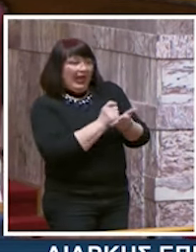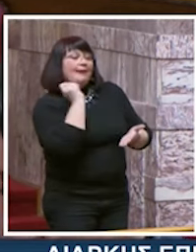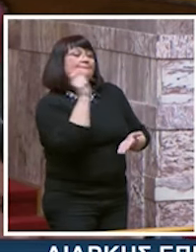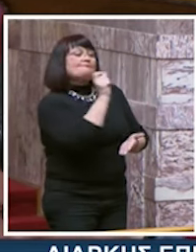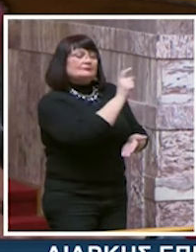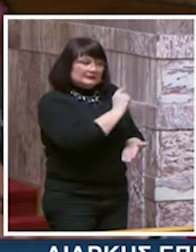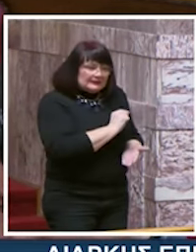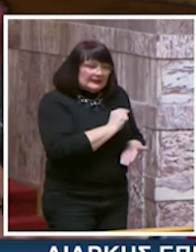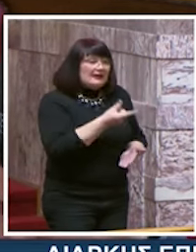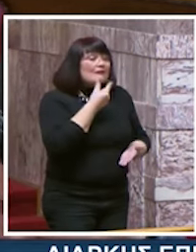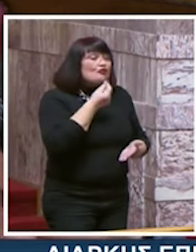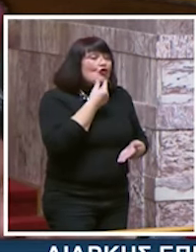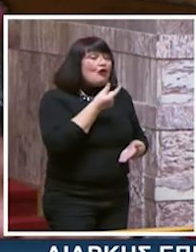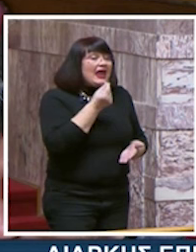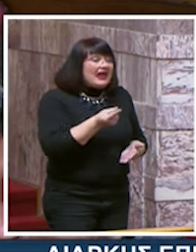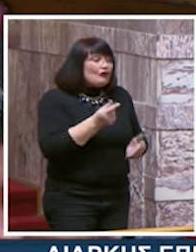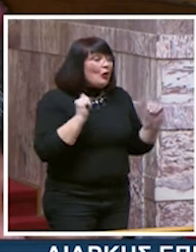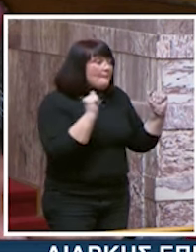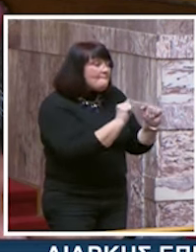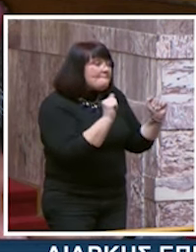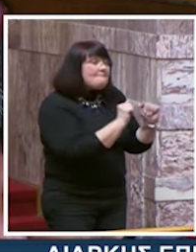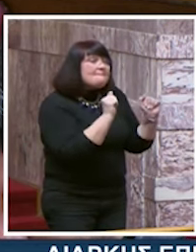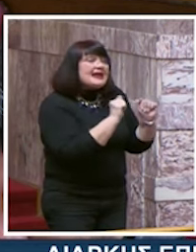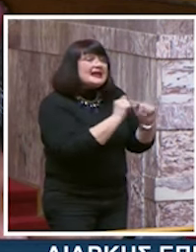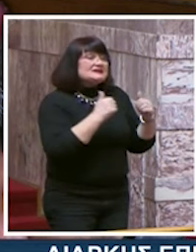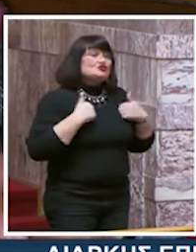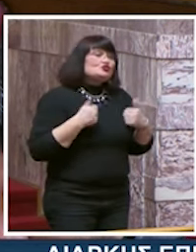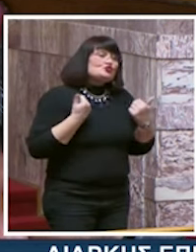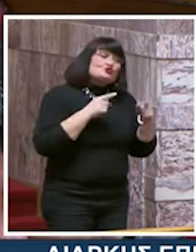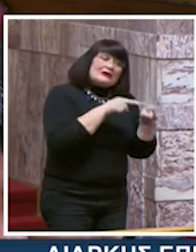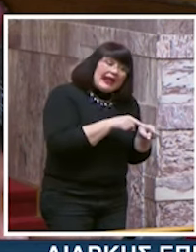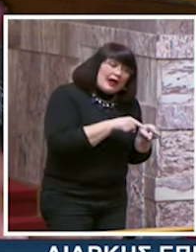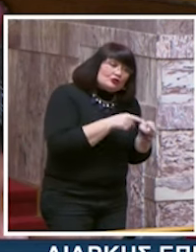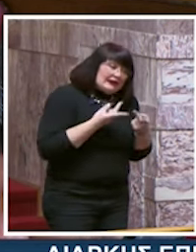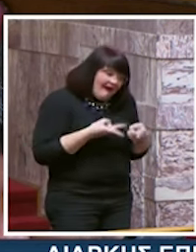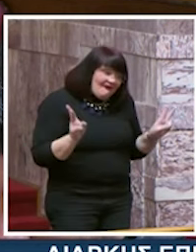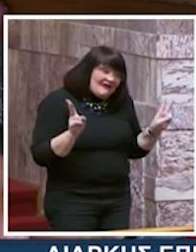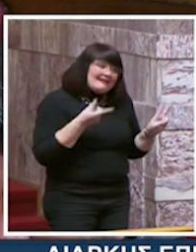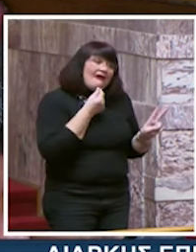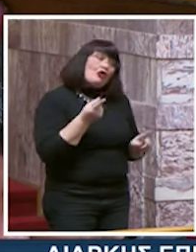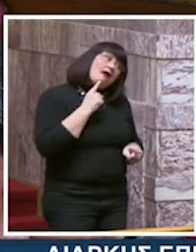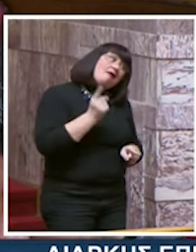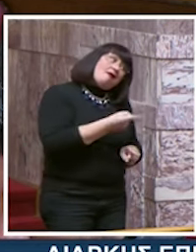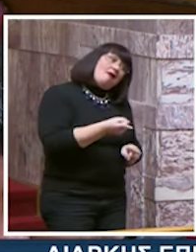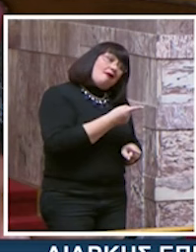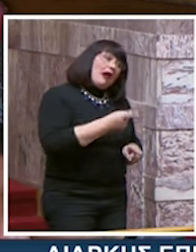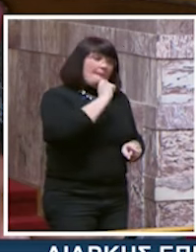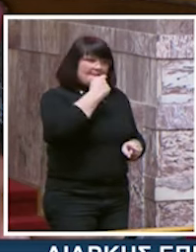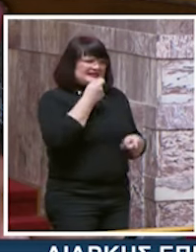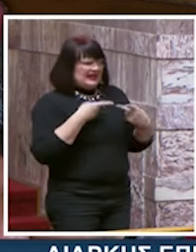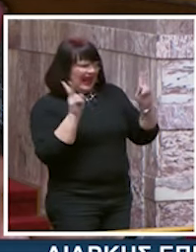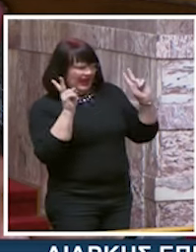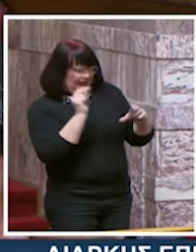τελικά πολύ πιο εύκολη την άσκηση πιέσεων, ιδιαίτερα σε νέους ανθρώπους, και επιτρέπει την εύκολη καταστράγηση της μυστικής και